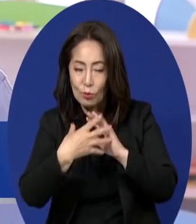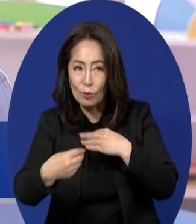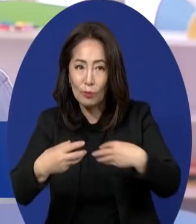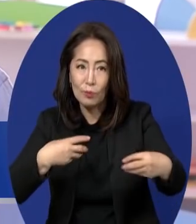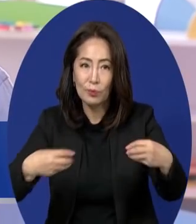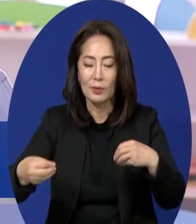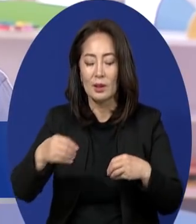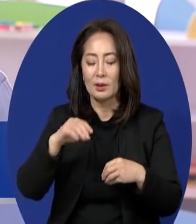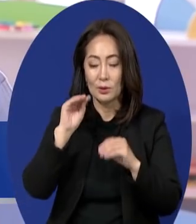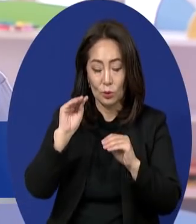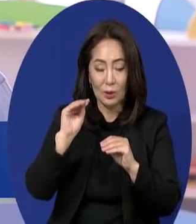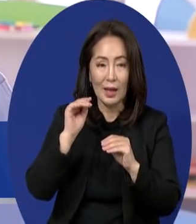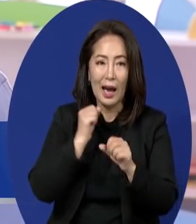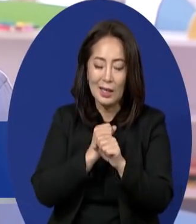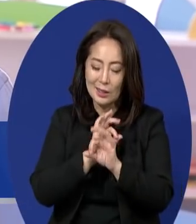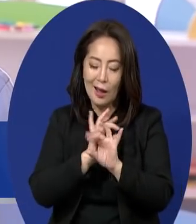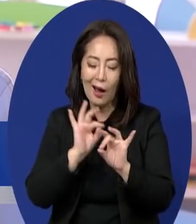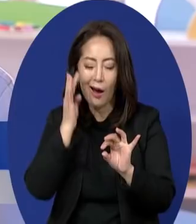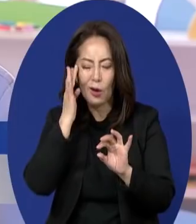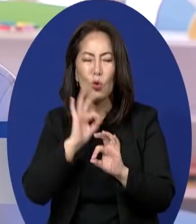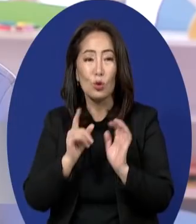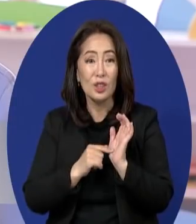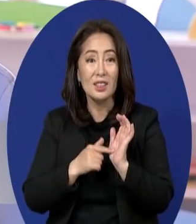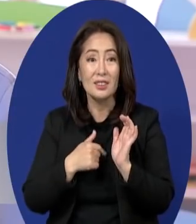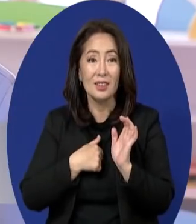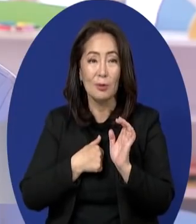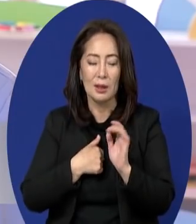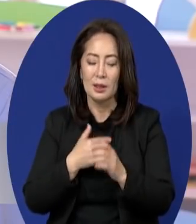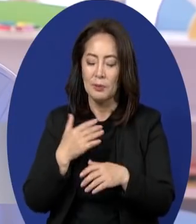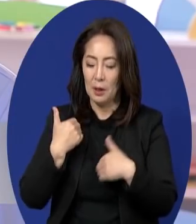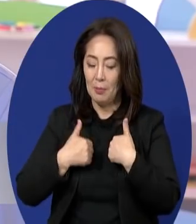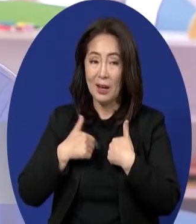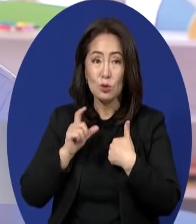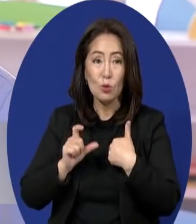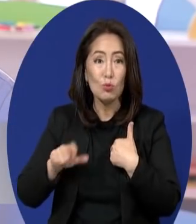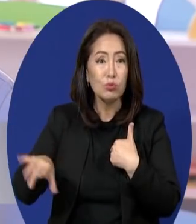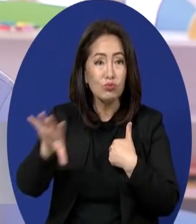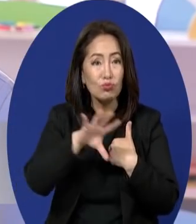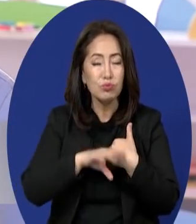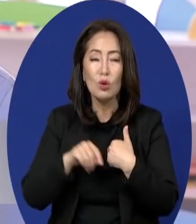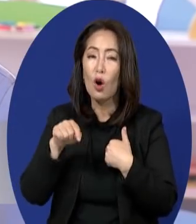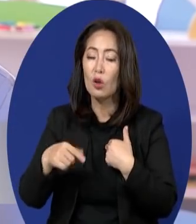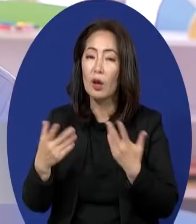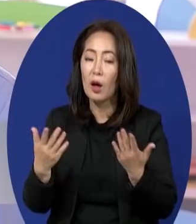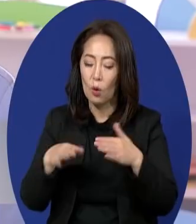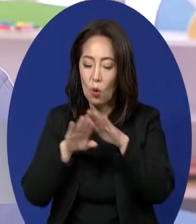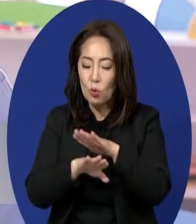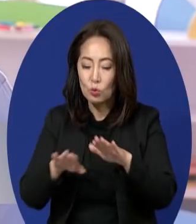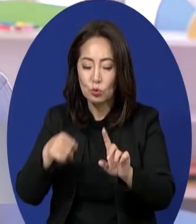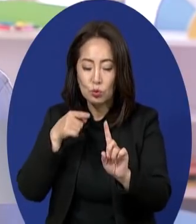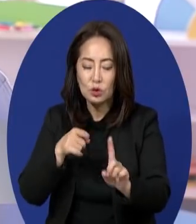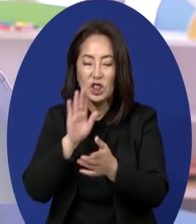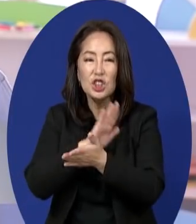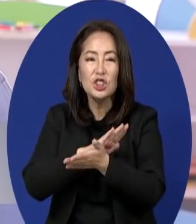одоо хүүхдүүдтэй ажиллахыг шаарддаг. Тэгэхээр одоо багш нар маань хүүхдүүдтэй одоо шинэлэг